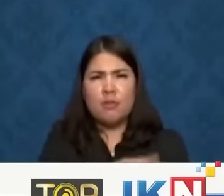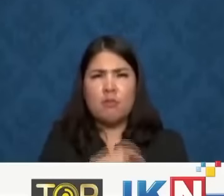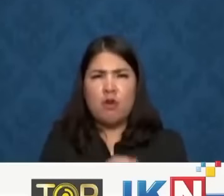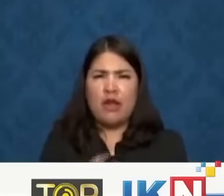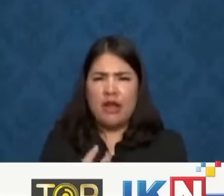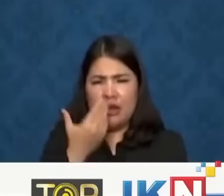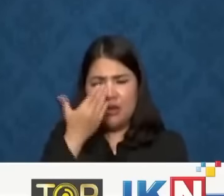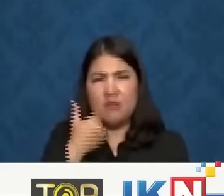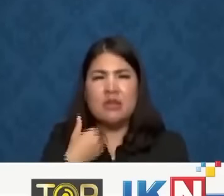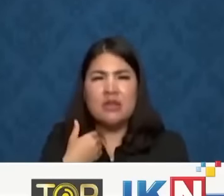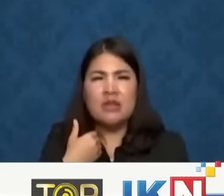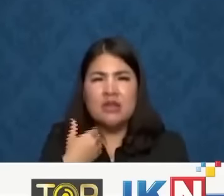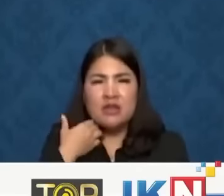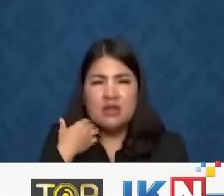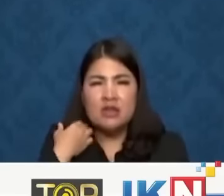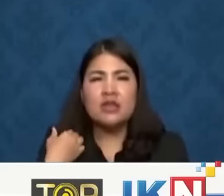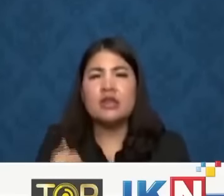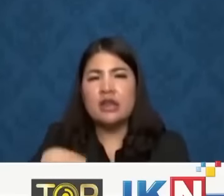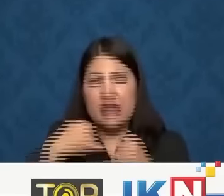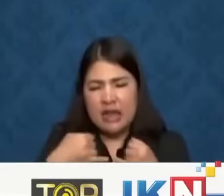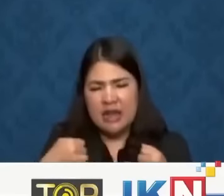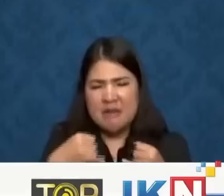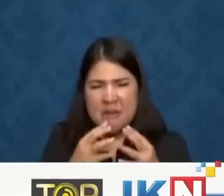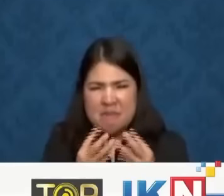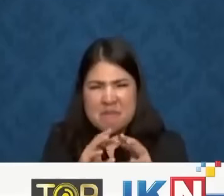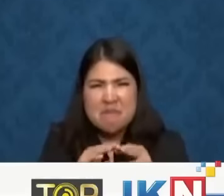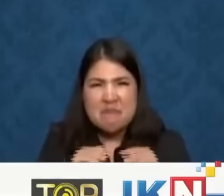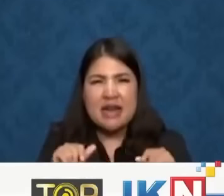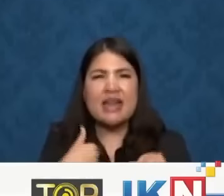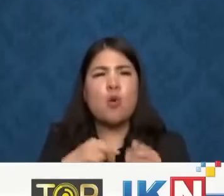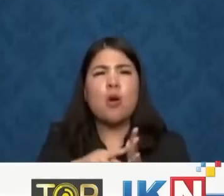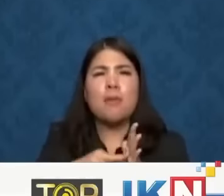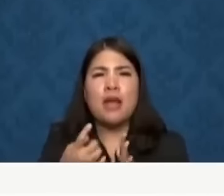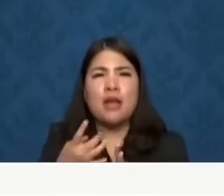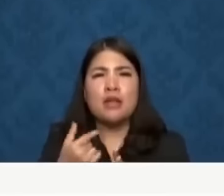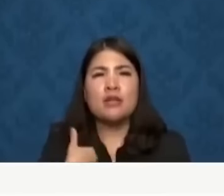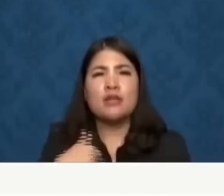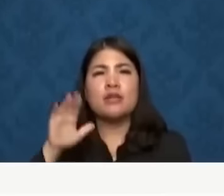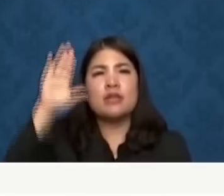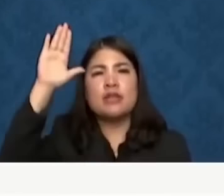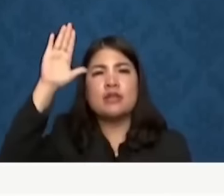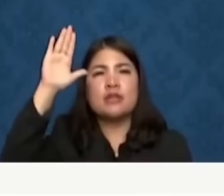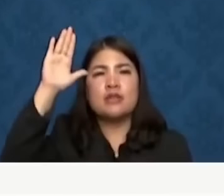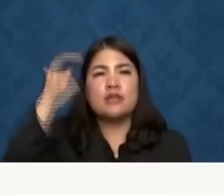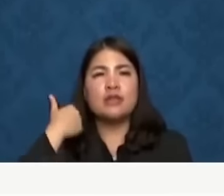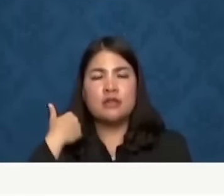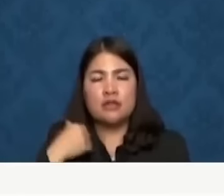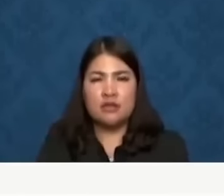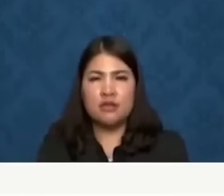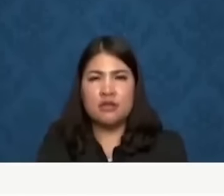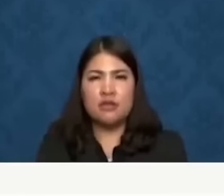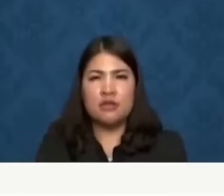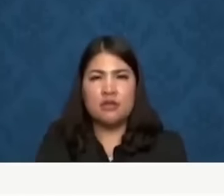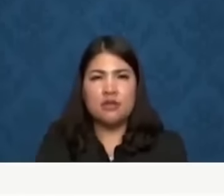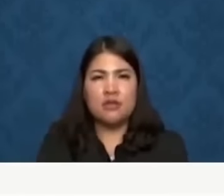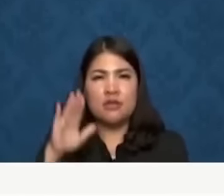เดือนแต่ไม่ว่าจะนอนพักรักษาตัวที่โรงพยาบาลด้านนอกมานานแค่ไหนก็ต้องอยู่ที่แพทย์วินิจฉัยก่อนเสนอไปยังผู้บัญชาการเรือนจ